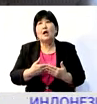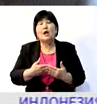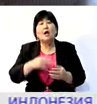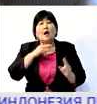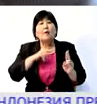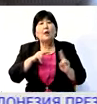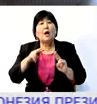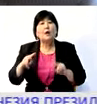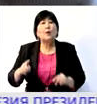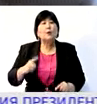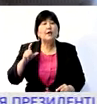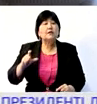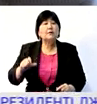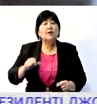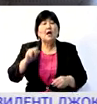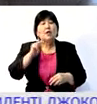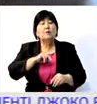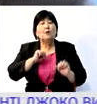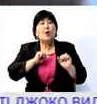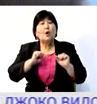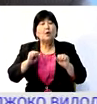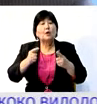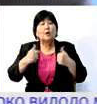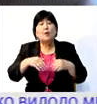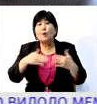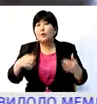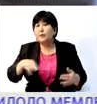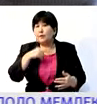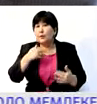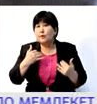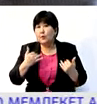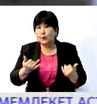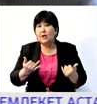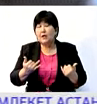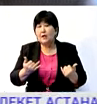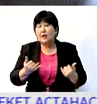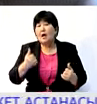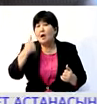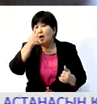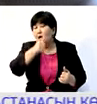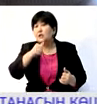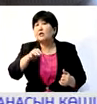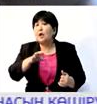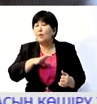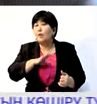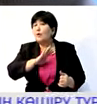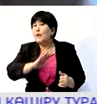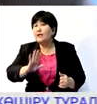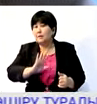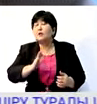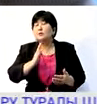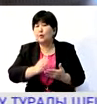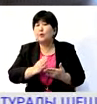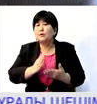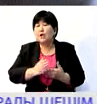бақылау инспекциясы, еңбекті қорғау инспекциясы болған көптеген көңіл бөлуде. жылда болады емес, болмайды емес, болып